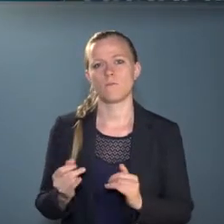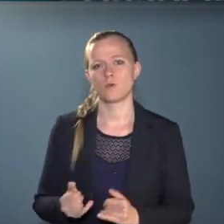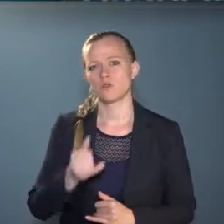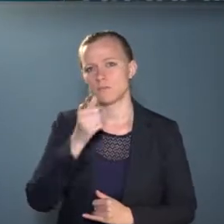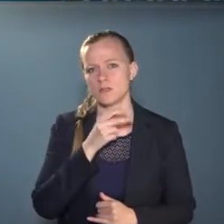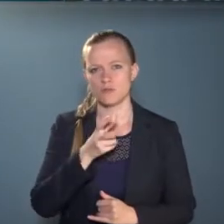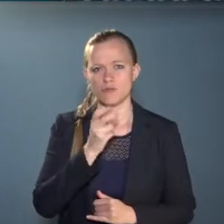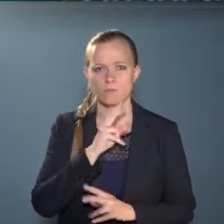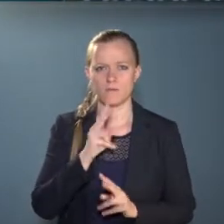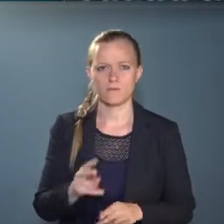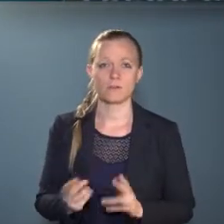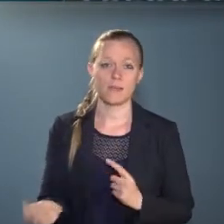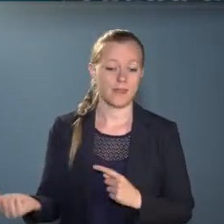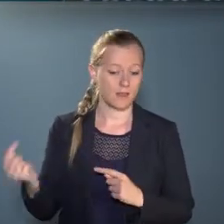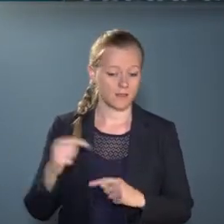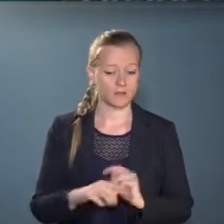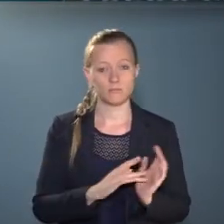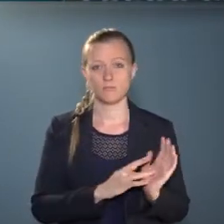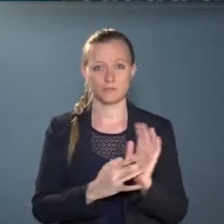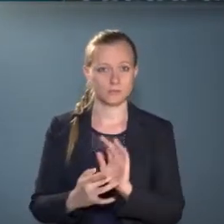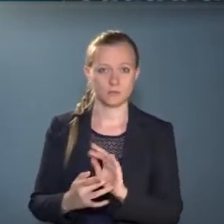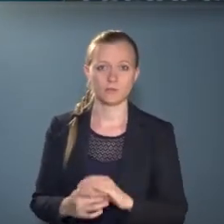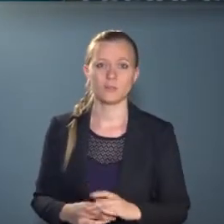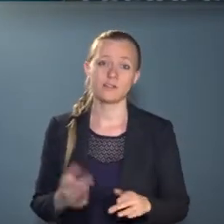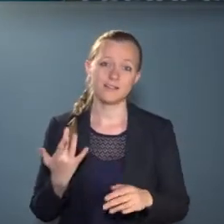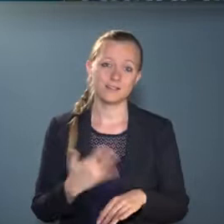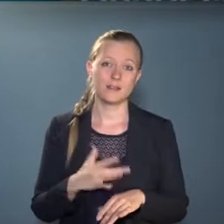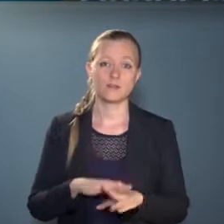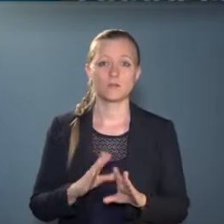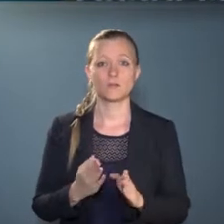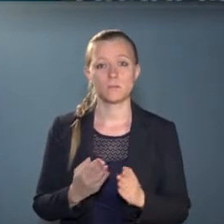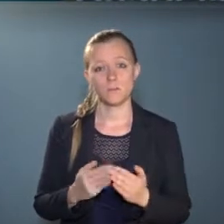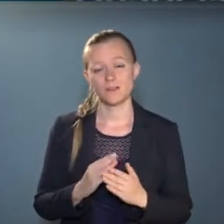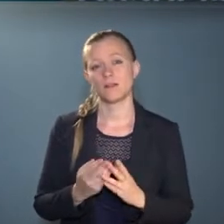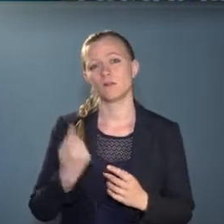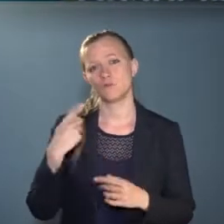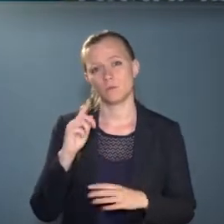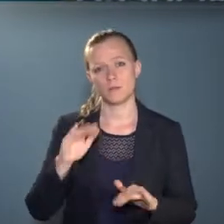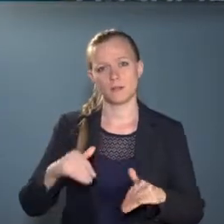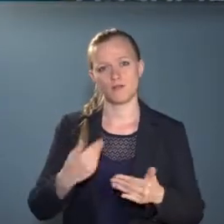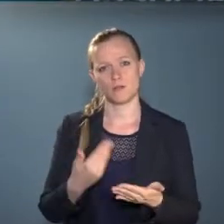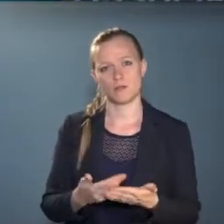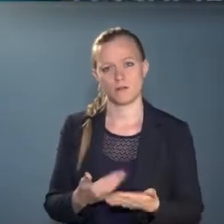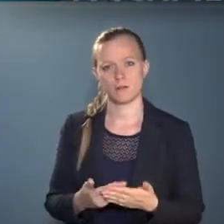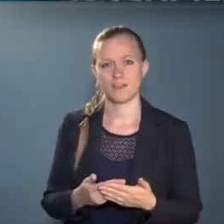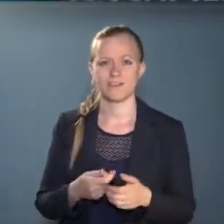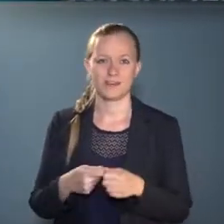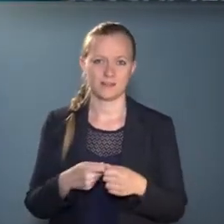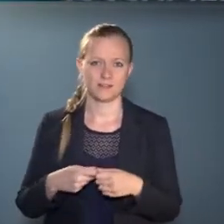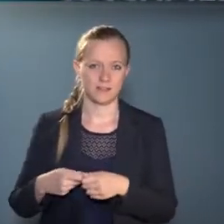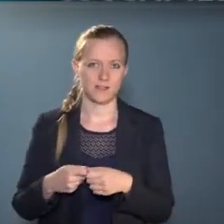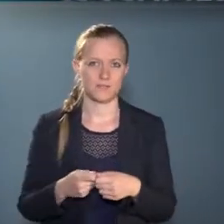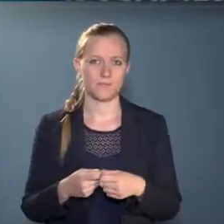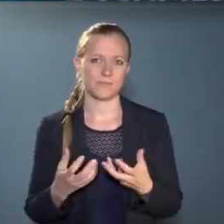Csabán van, de eljöttek és bemutatkoznak, tehát igyekszünk minél tudományosabbá is tenni a rendezvényt,